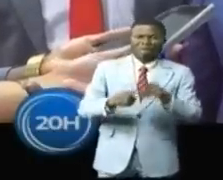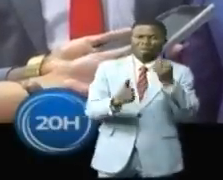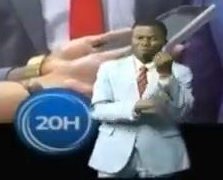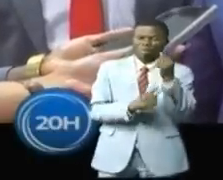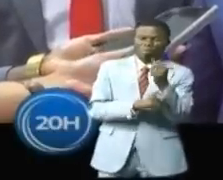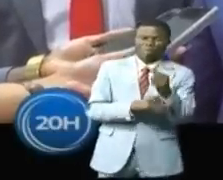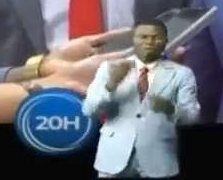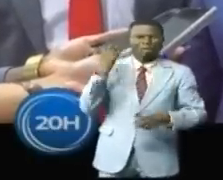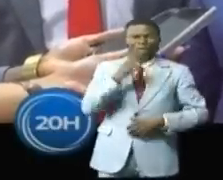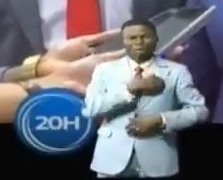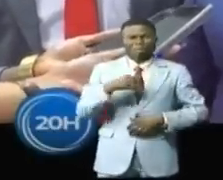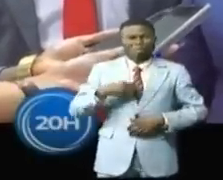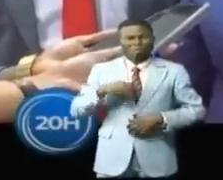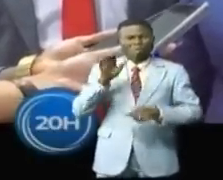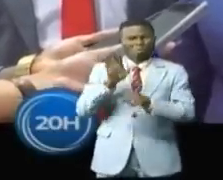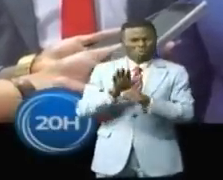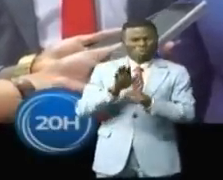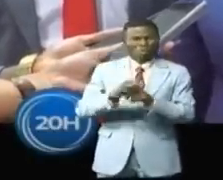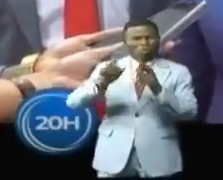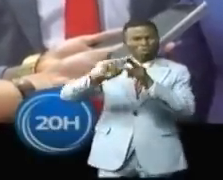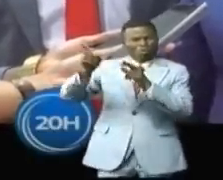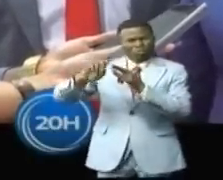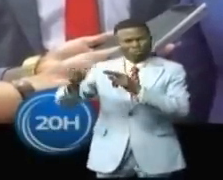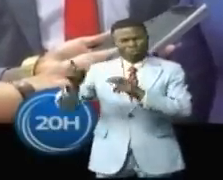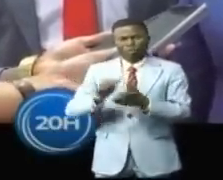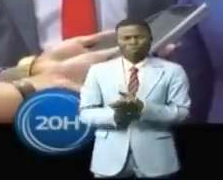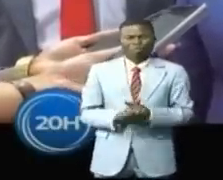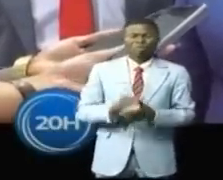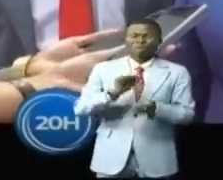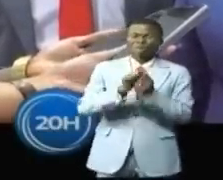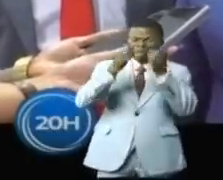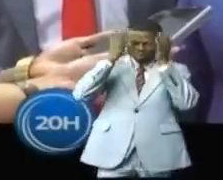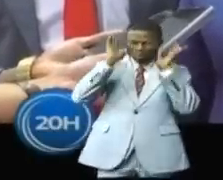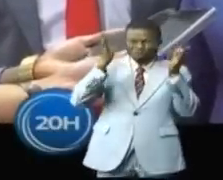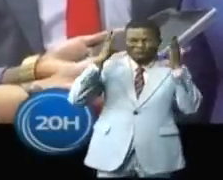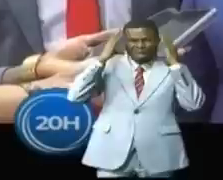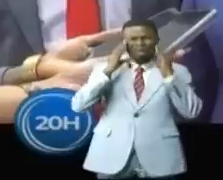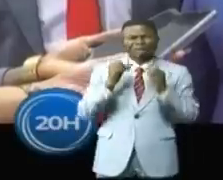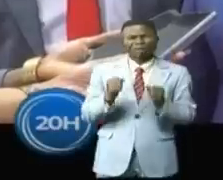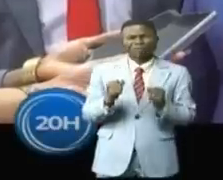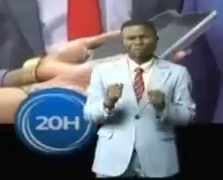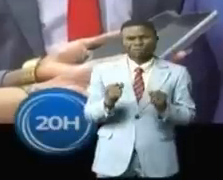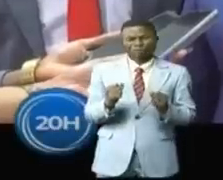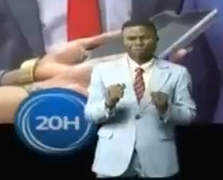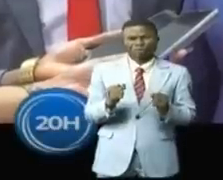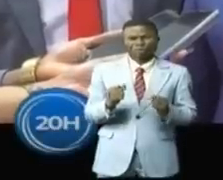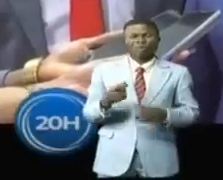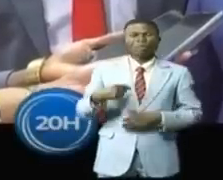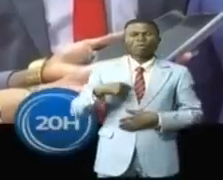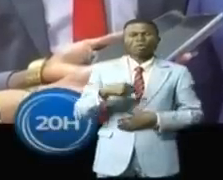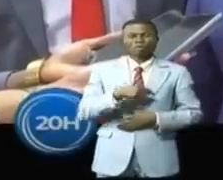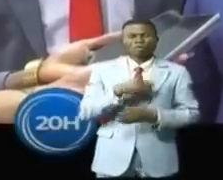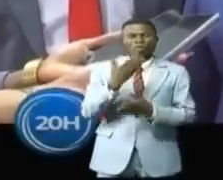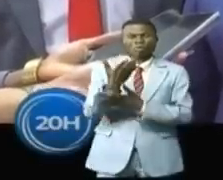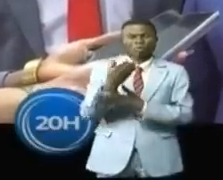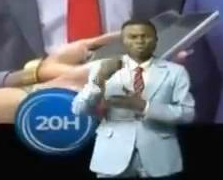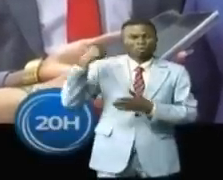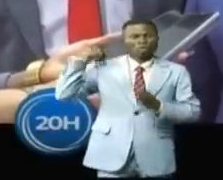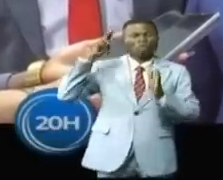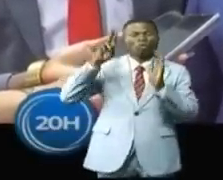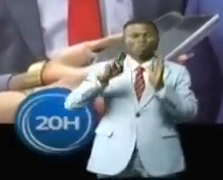en plus croissant. Ils sont dans une situation de détresse. Nous avons demandé au